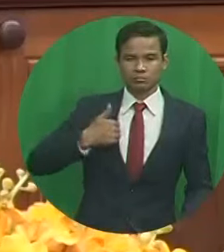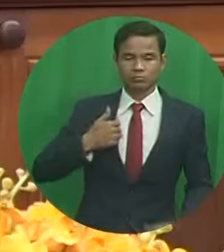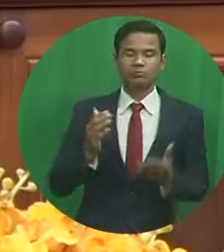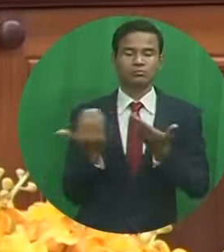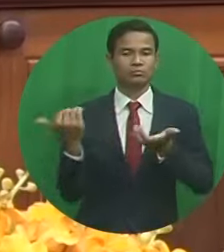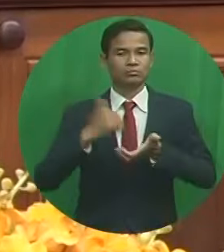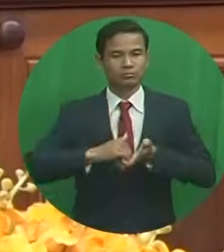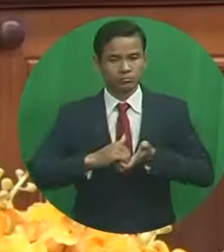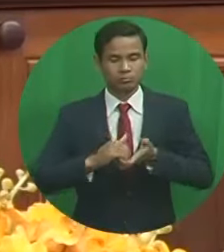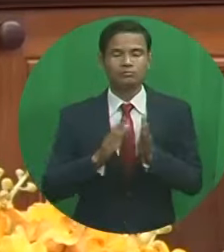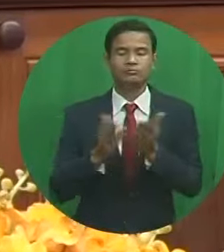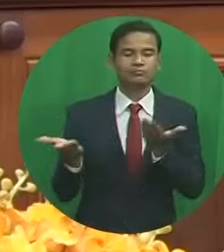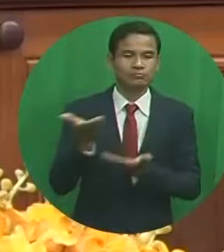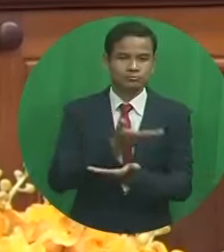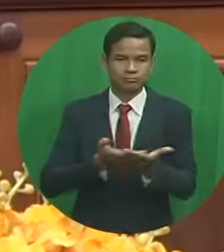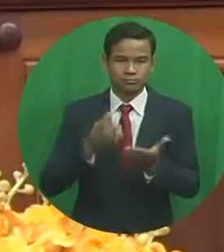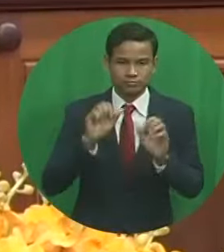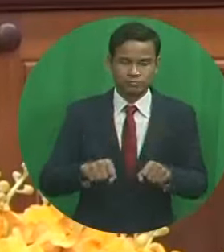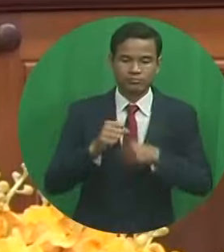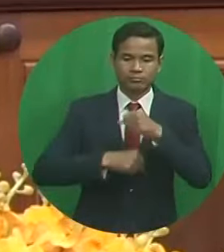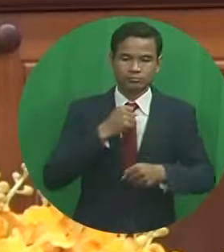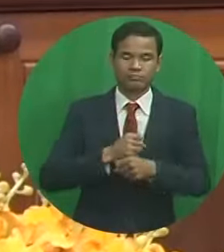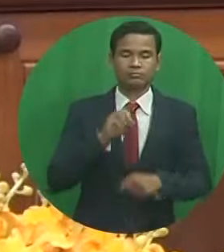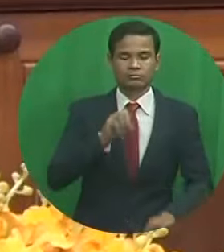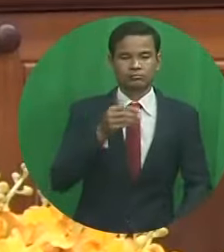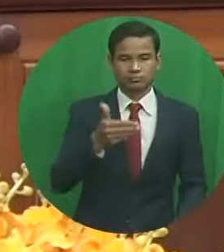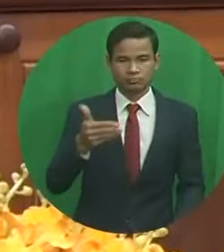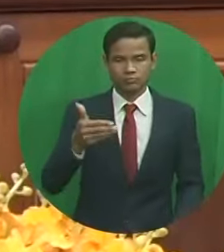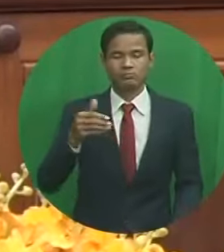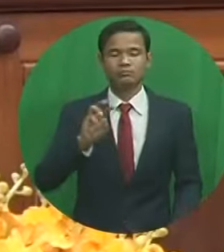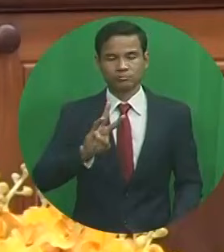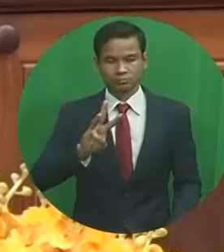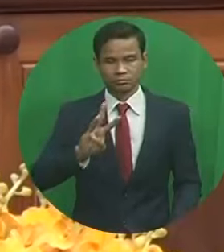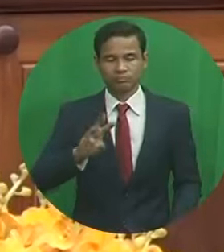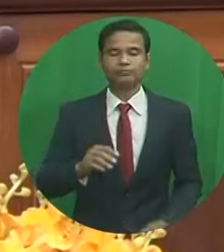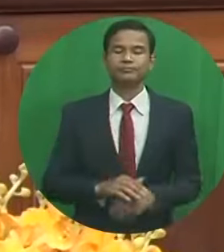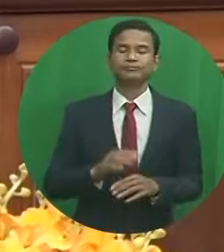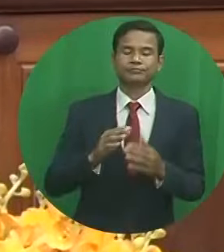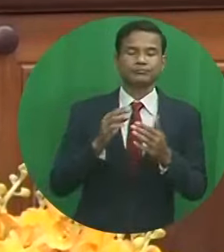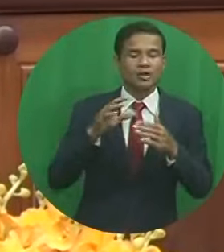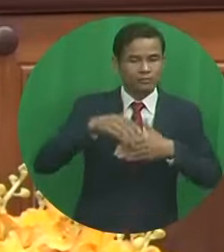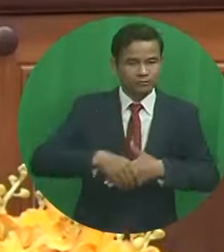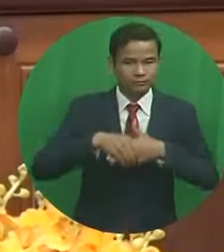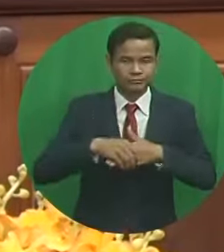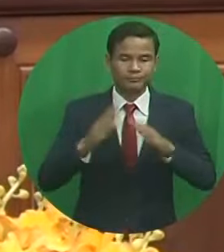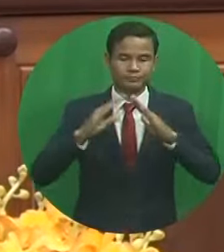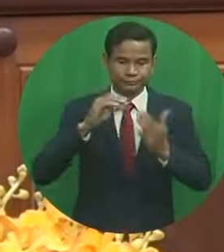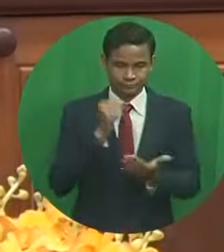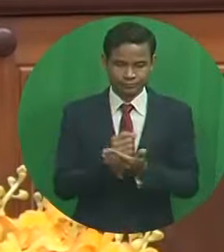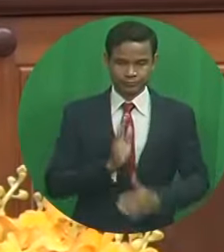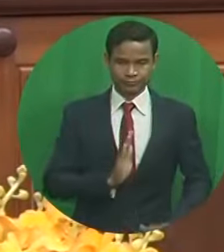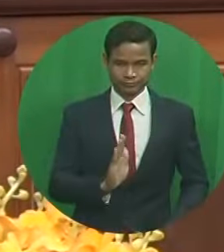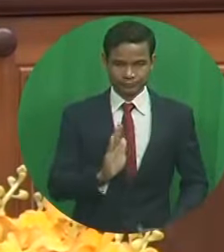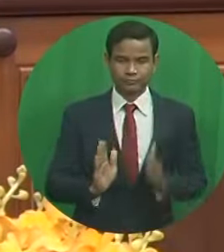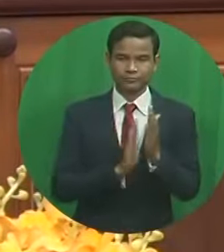ក់ទំនងជាមួយគ្នាទៅវិញទៅមកនៅឆ្នាំ1993មកចំណងការទូតផ្លូវការរវាងប្រទេសទាំ